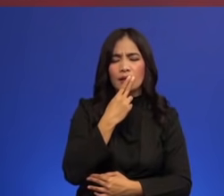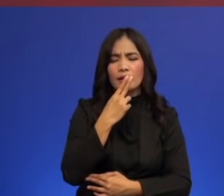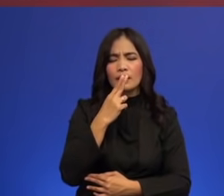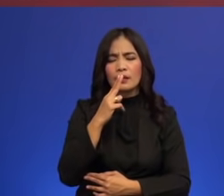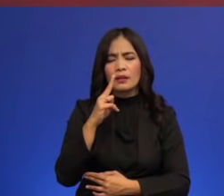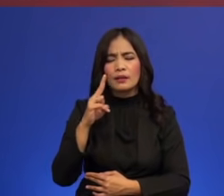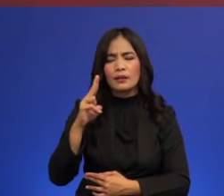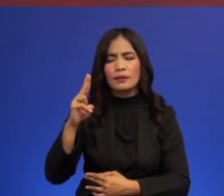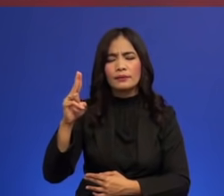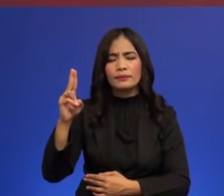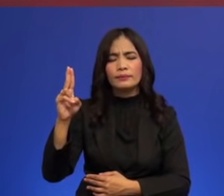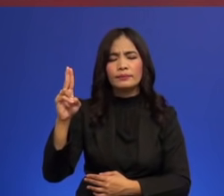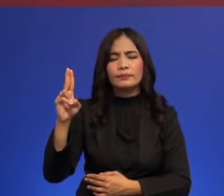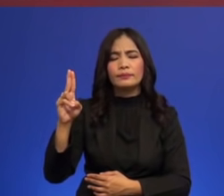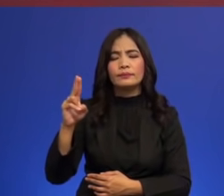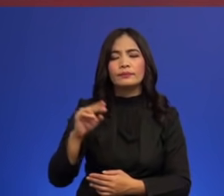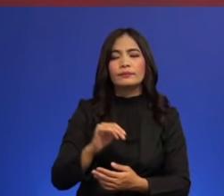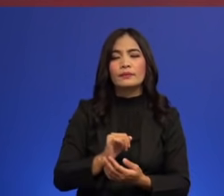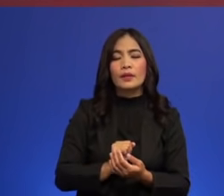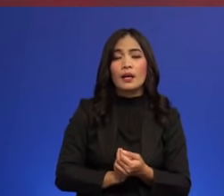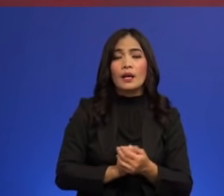percaya.